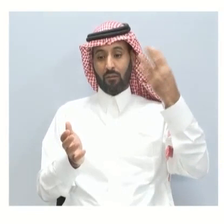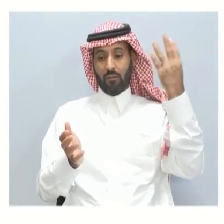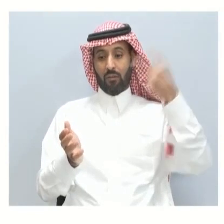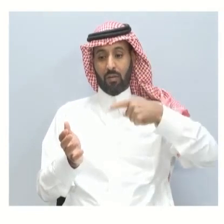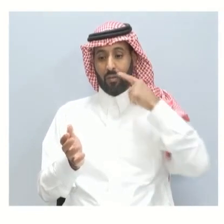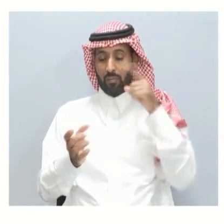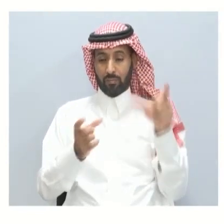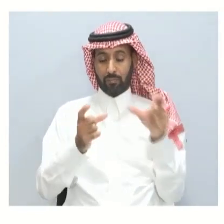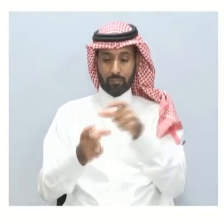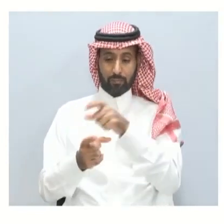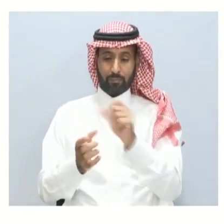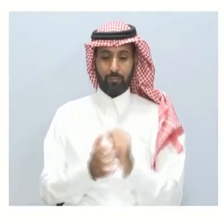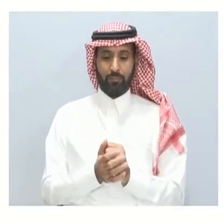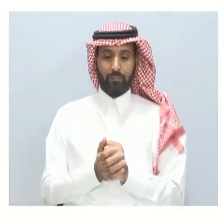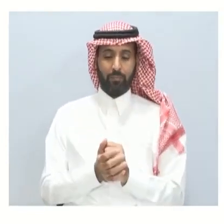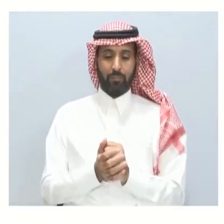مجموعه